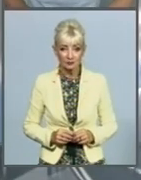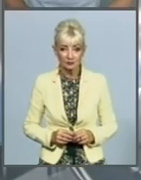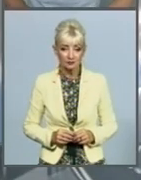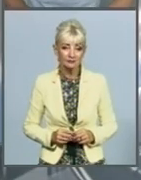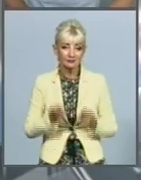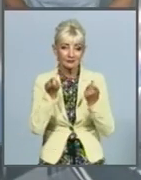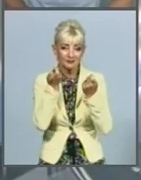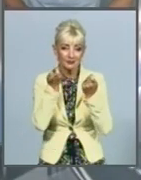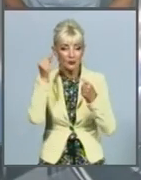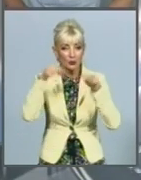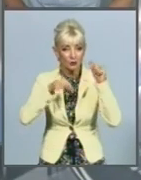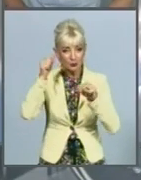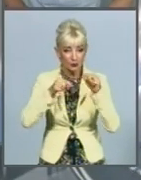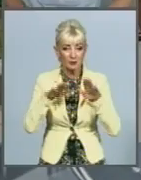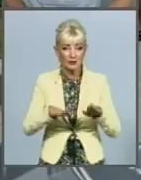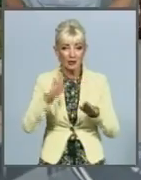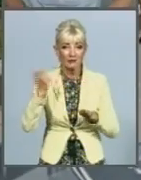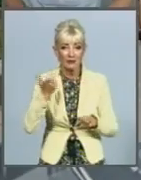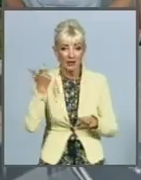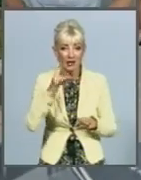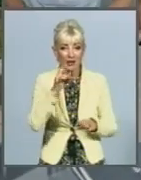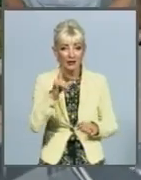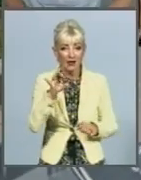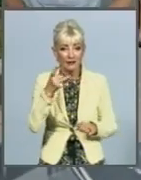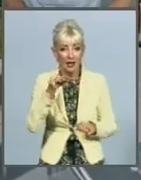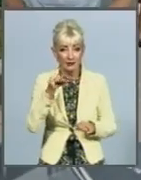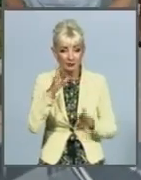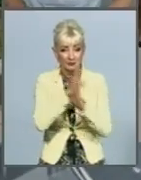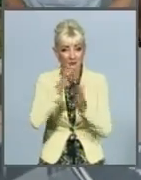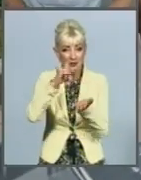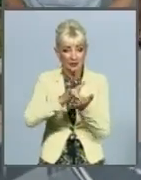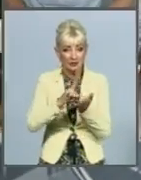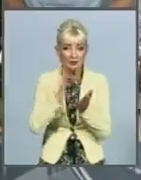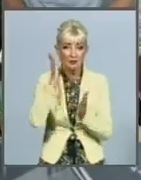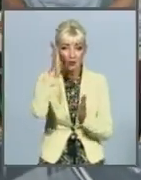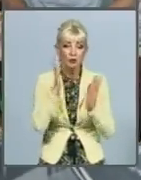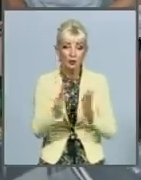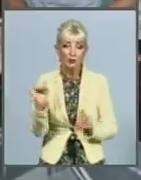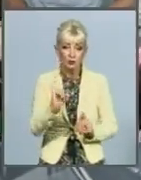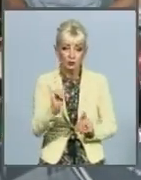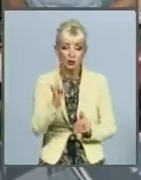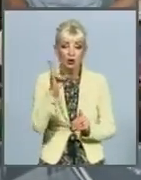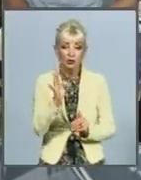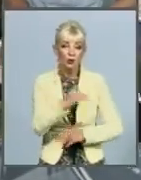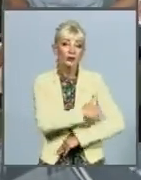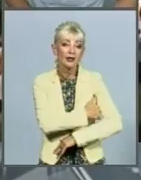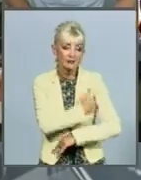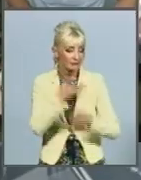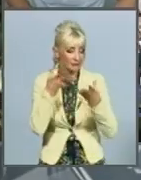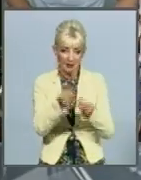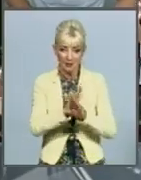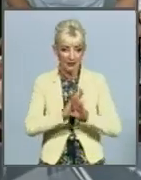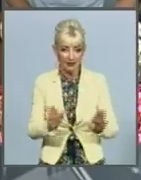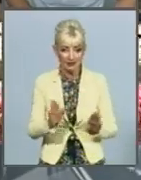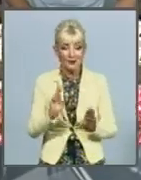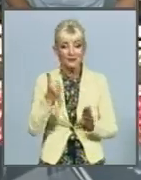Невеликий короткочасний дощ місцями у Харківському регіональному гідрометцентрі поки прогнозують лише у суботу. Але на температурний фон це навряд чи